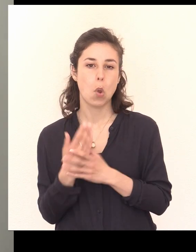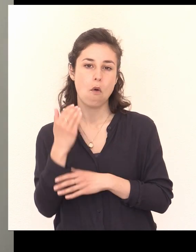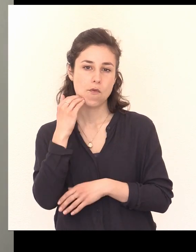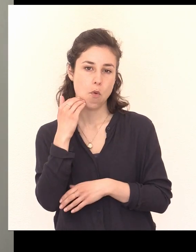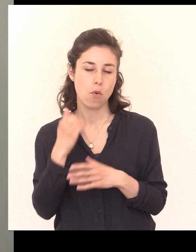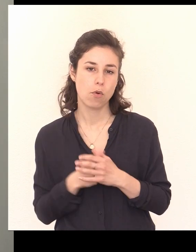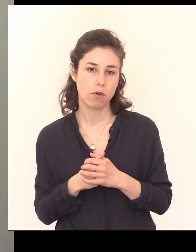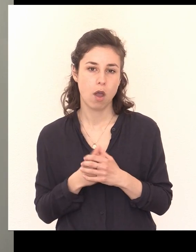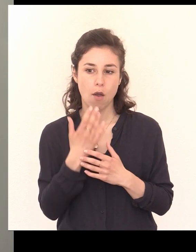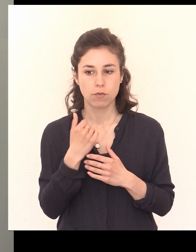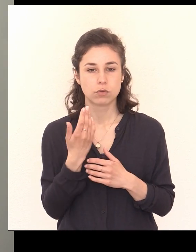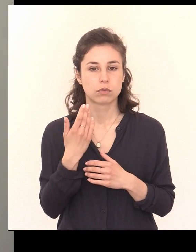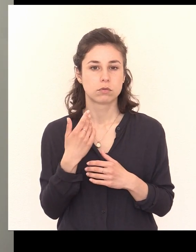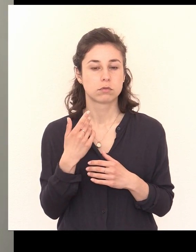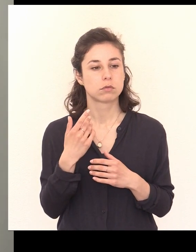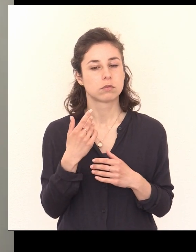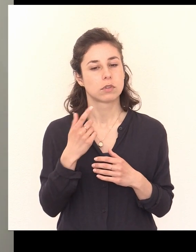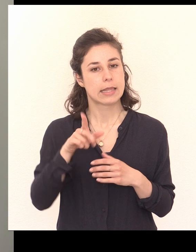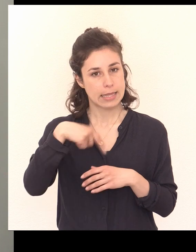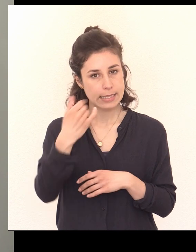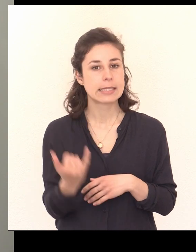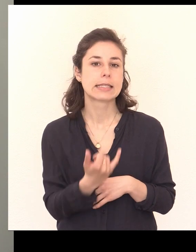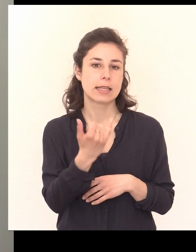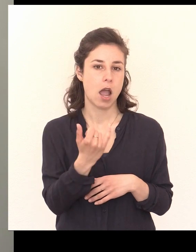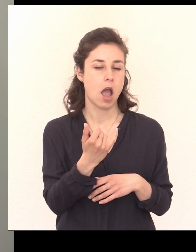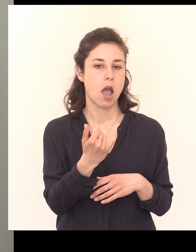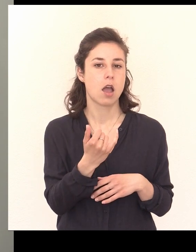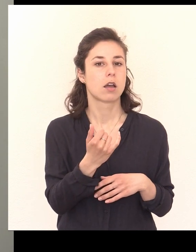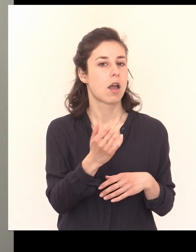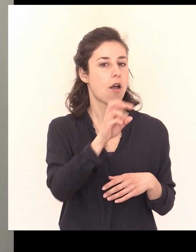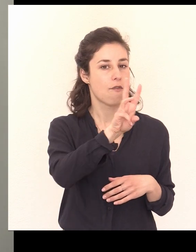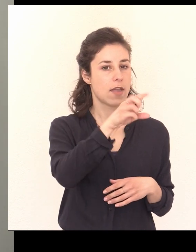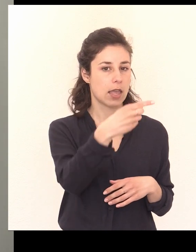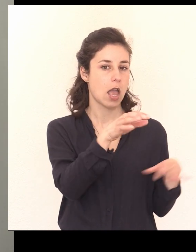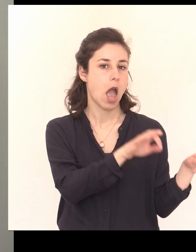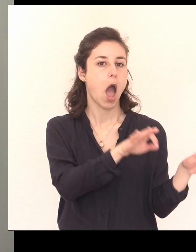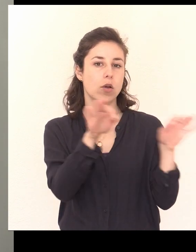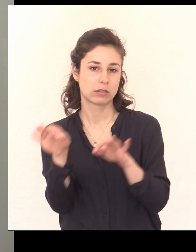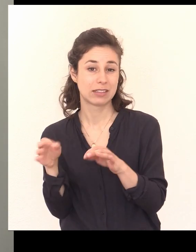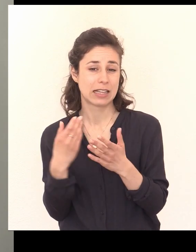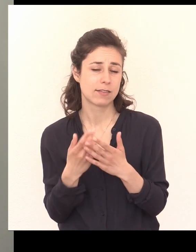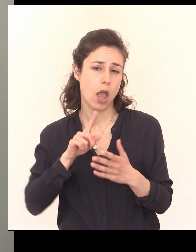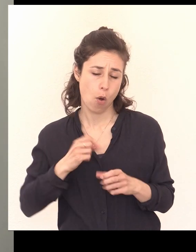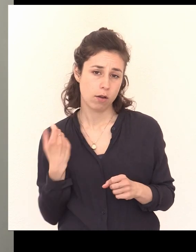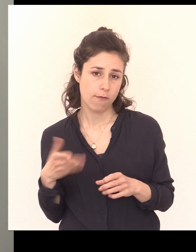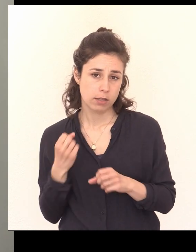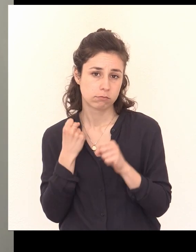Wohnung, weil dann kann ich nämlich nächstes Jahr ausziehen aus der WG, weil deswegen habe ich auch